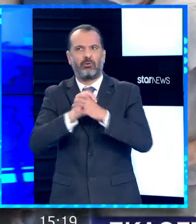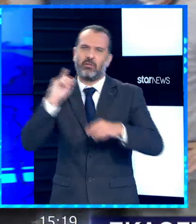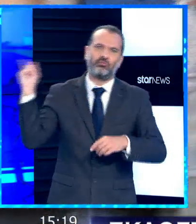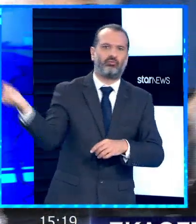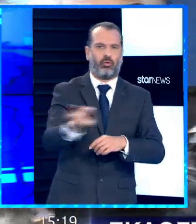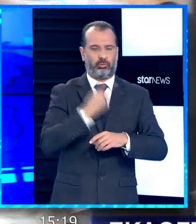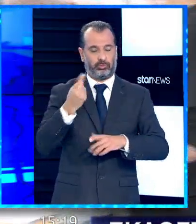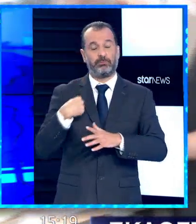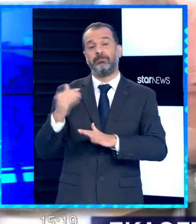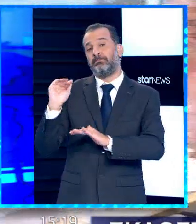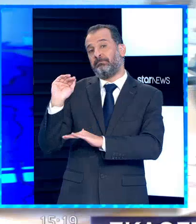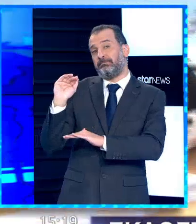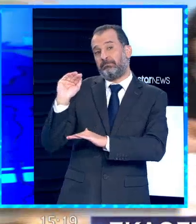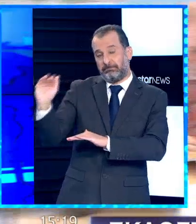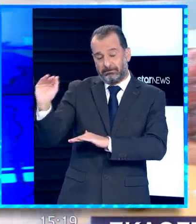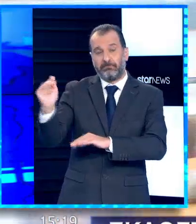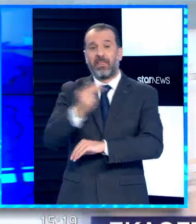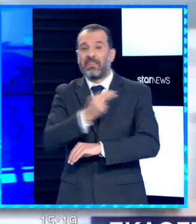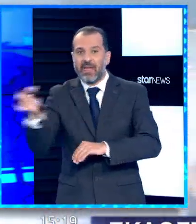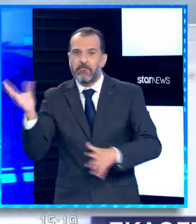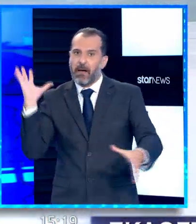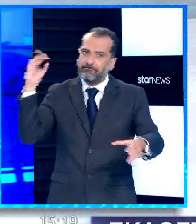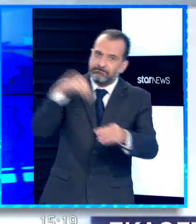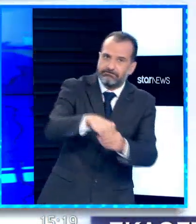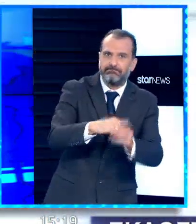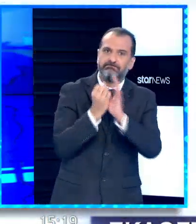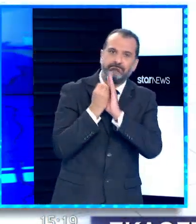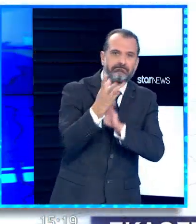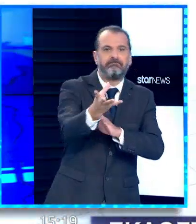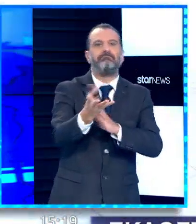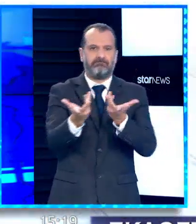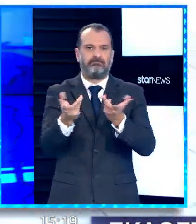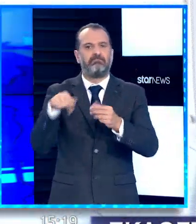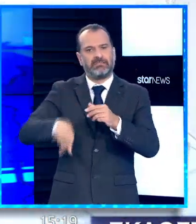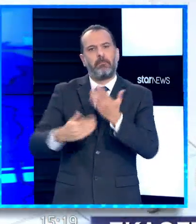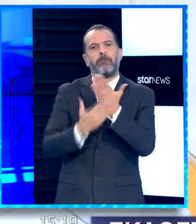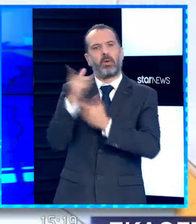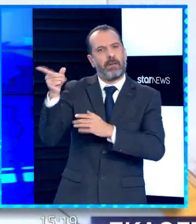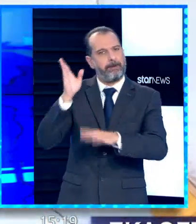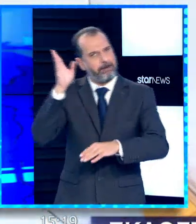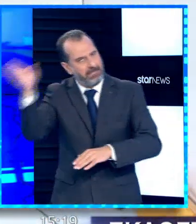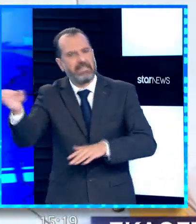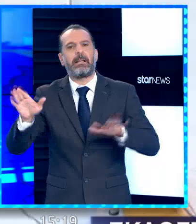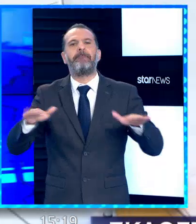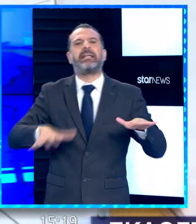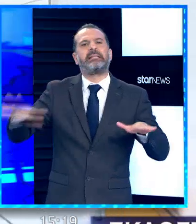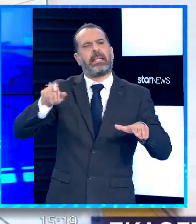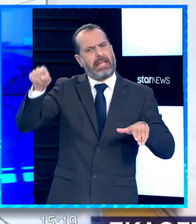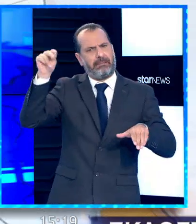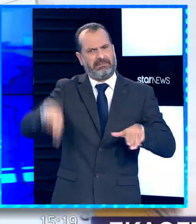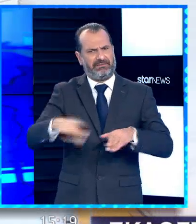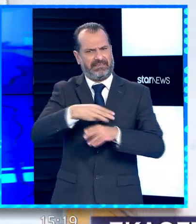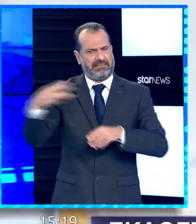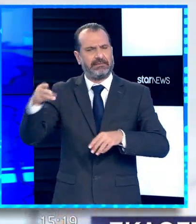τα ζητούμενα, Ειρήνη, ήταν αυτό της συμμετοχής. Εσύ ήσουν από το πρωί στο εκλογικό κέντρο του Περιστερίου. Πώς ήταν το κλίμα, τι έλεγε ο